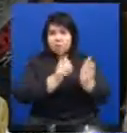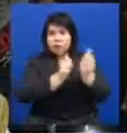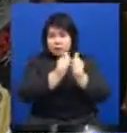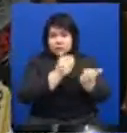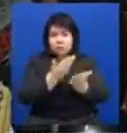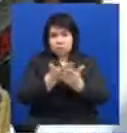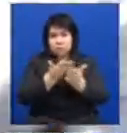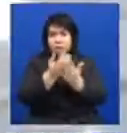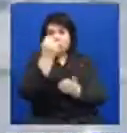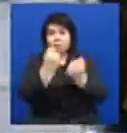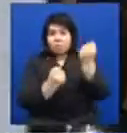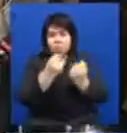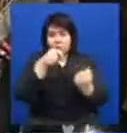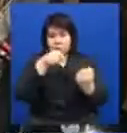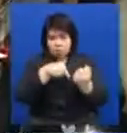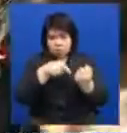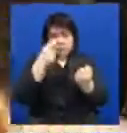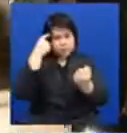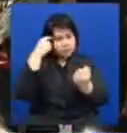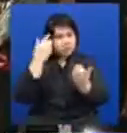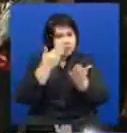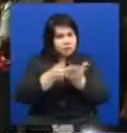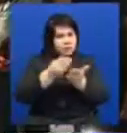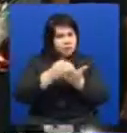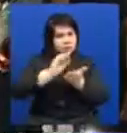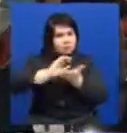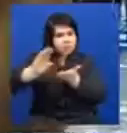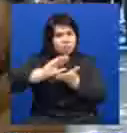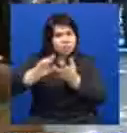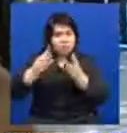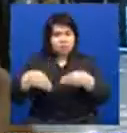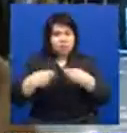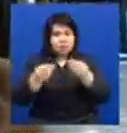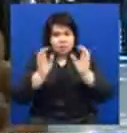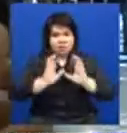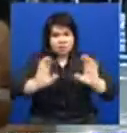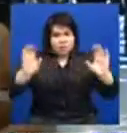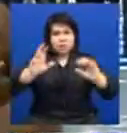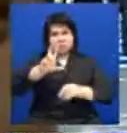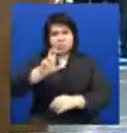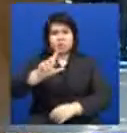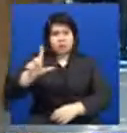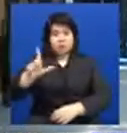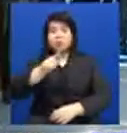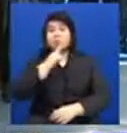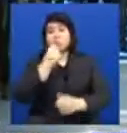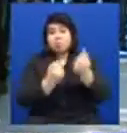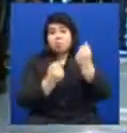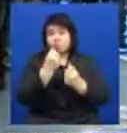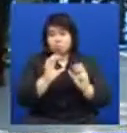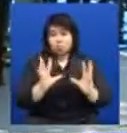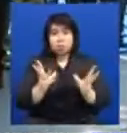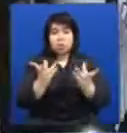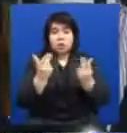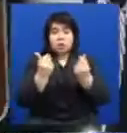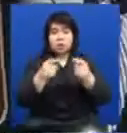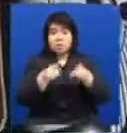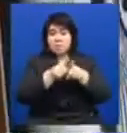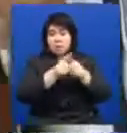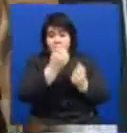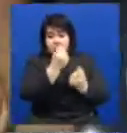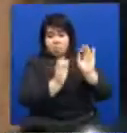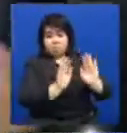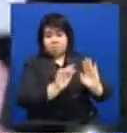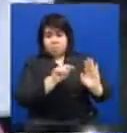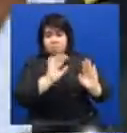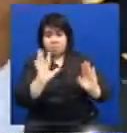างครั้งนี้คาดว่าจะมีเงินส่งเข้ารัฐได้ไม่ต่ำกว่า300ล้านบาทค่ะส่วนกรณีรถยนต์หายจากคลังทันบนของกรมศุลก